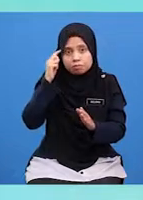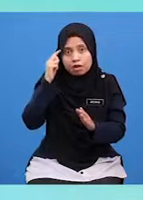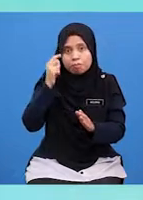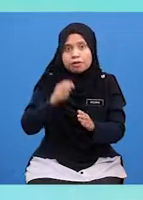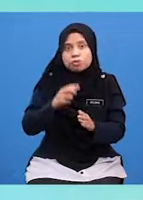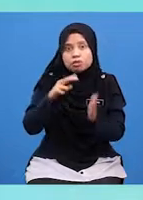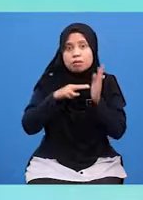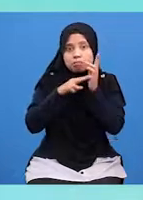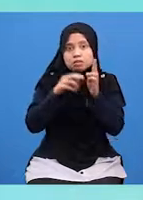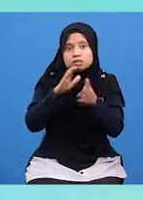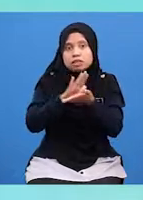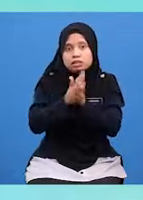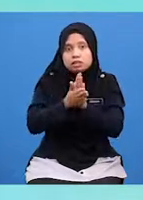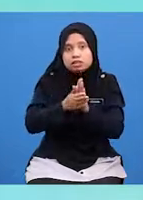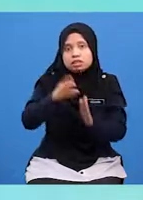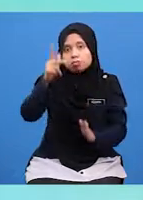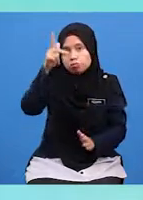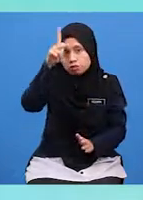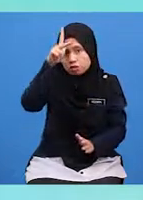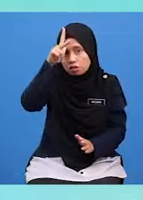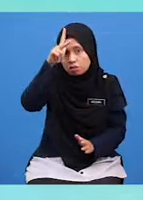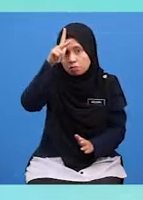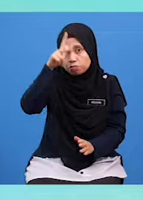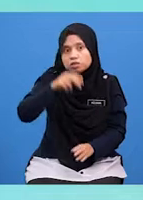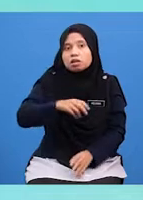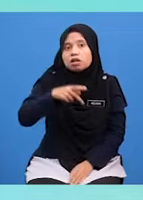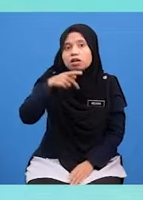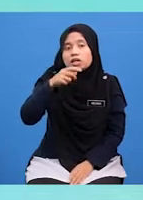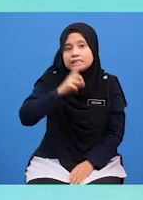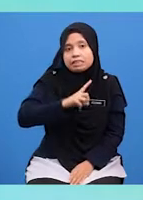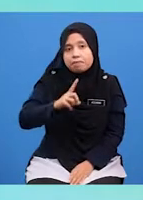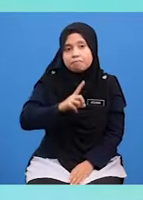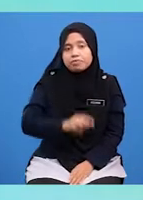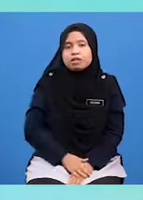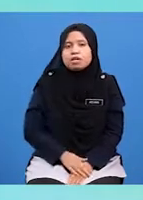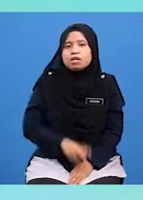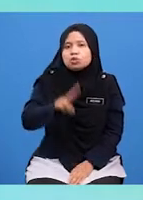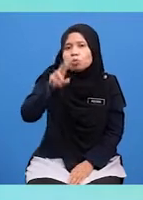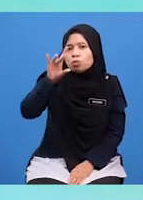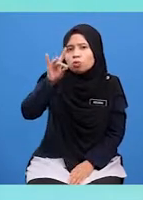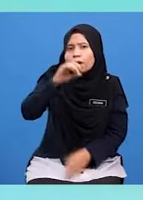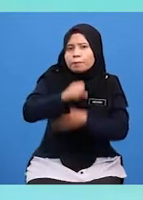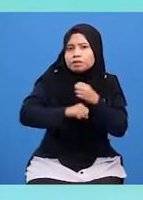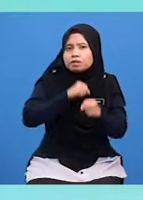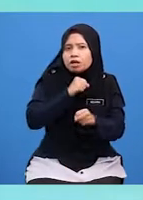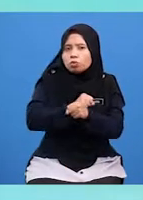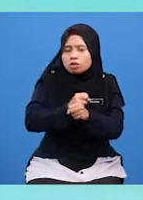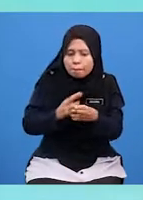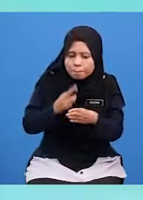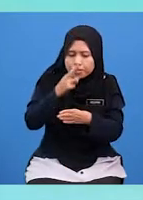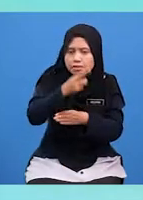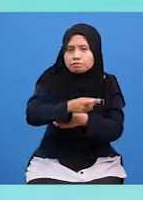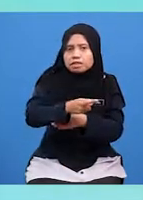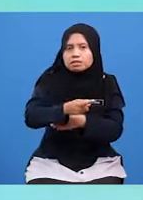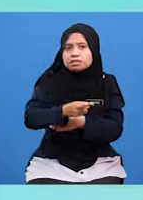dikenali sebagai The Prince of Muslim Traveller. Kejayaan beliau selama 28 tahun